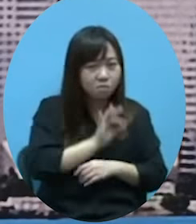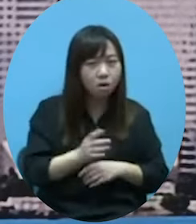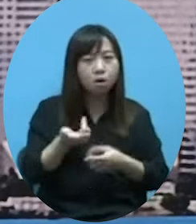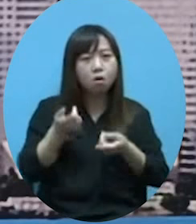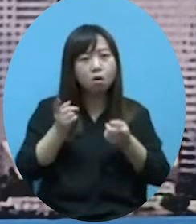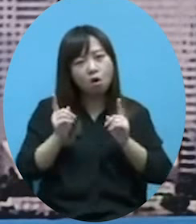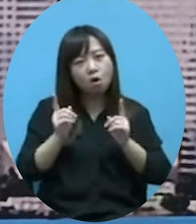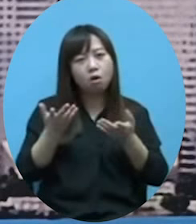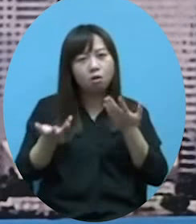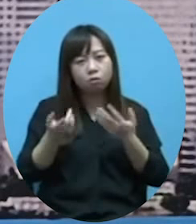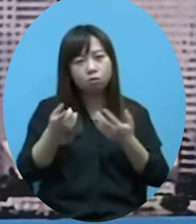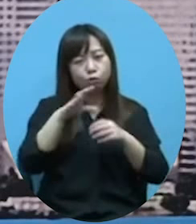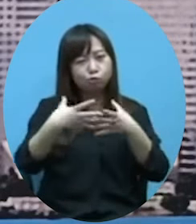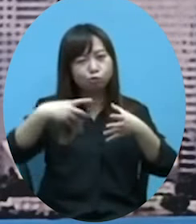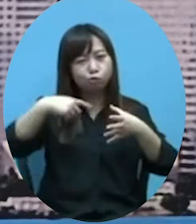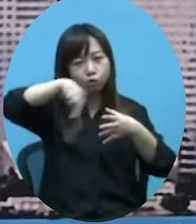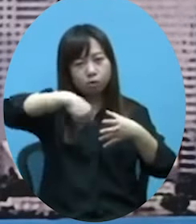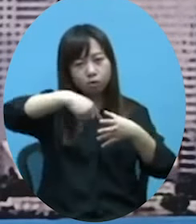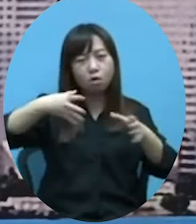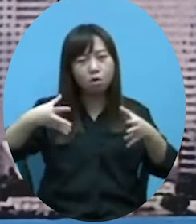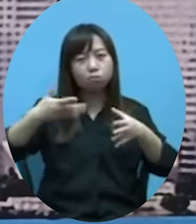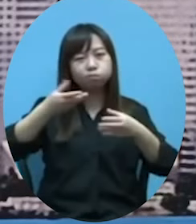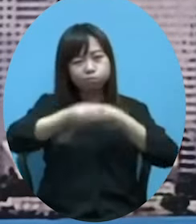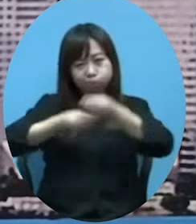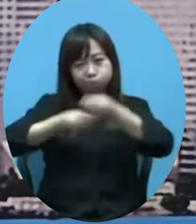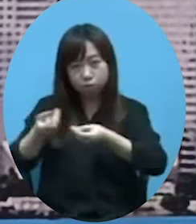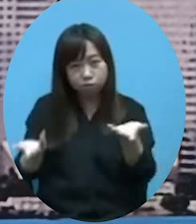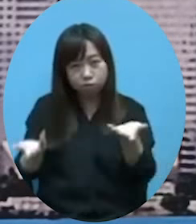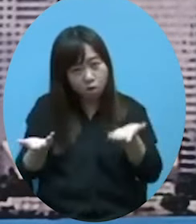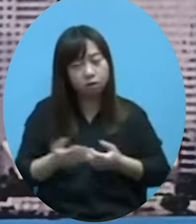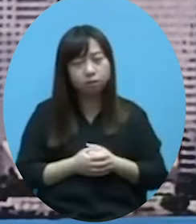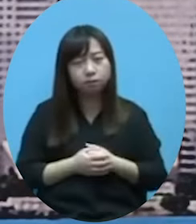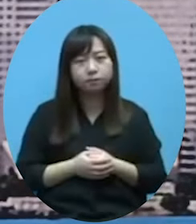是在這個團裏的人去感染的呢麻煩你